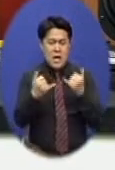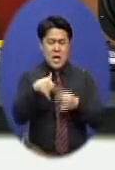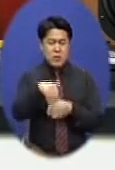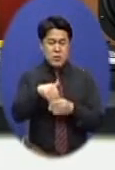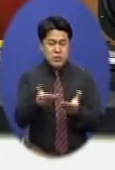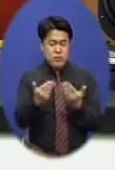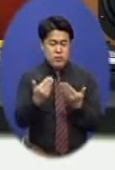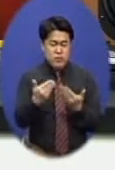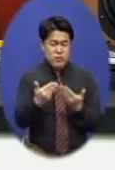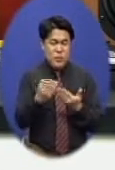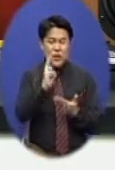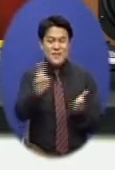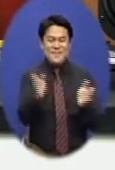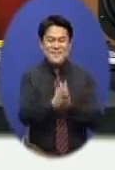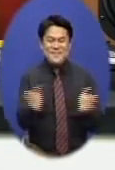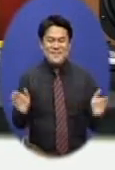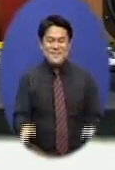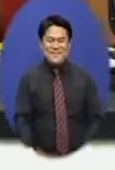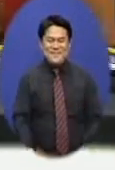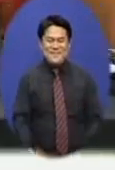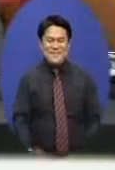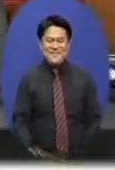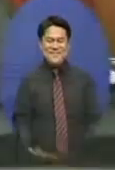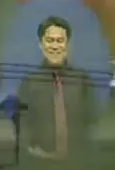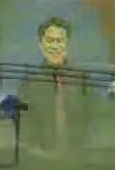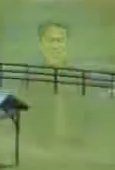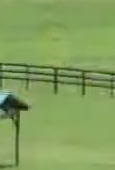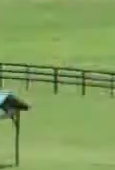기다리면서 쓰러집니다. 음악 주세요.